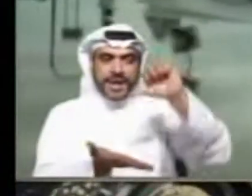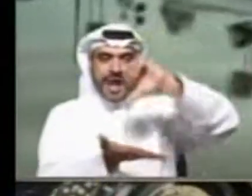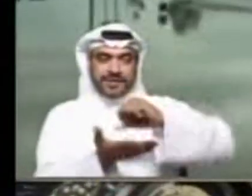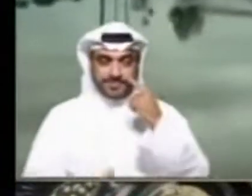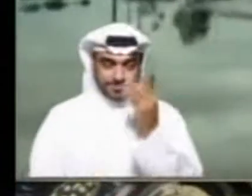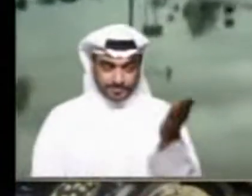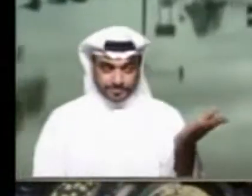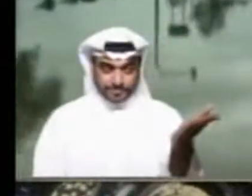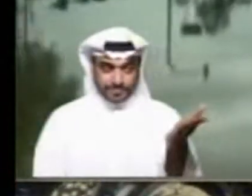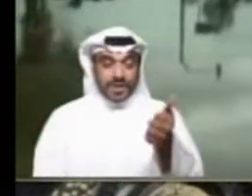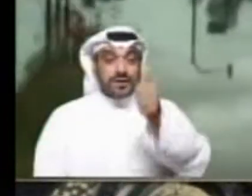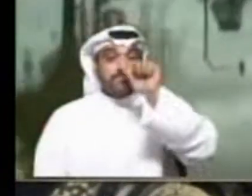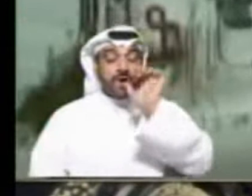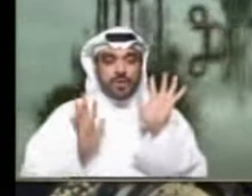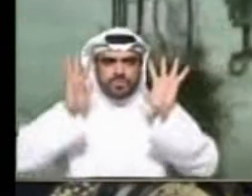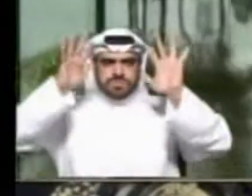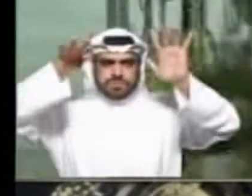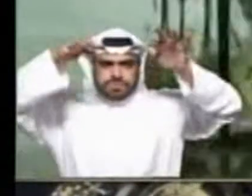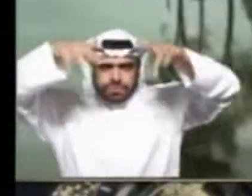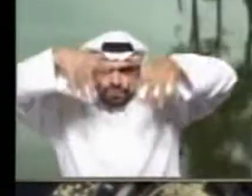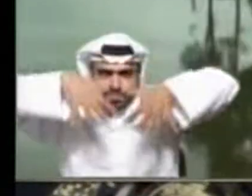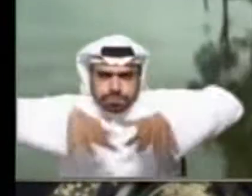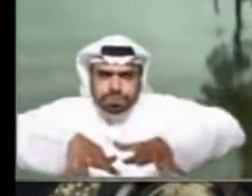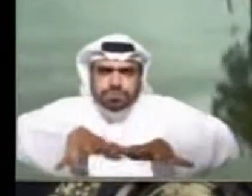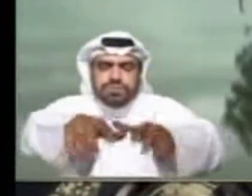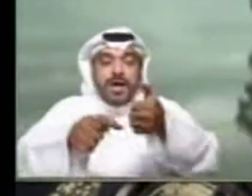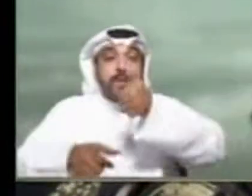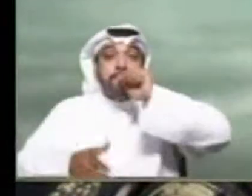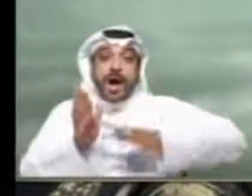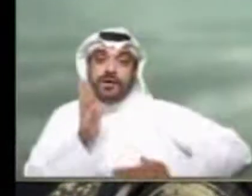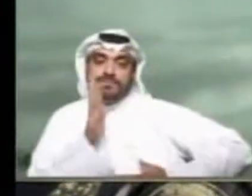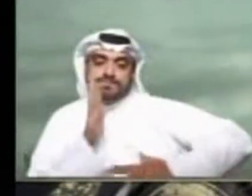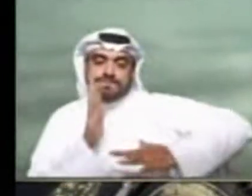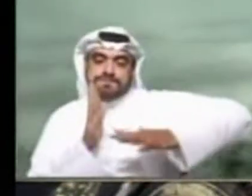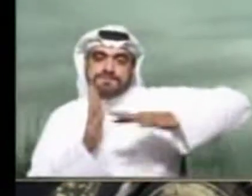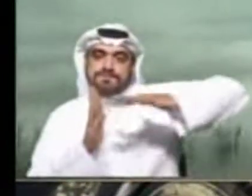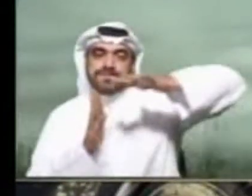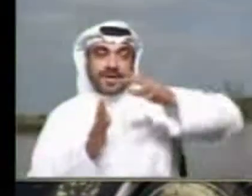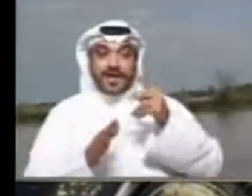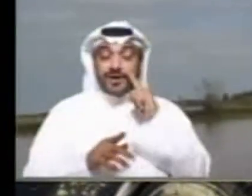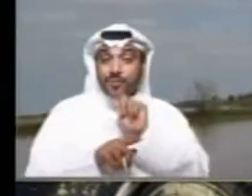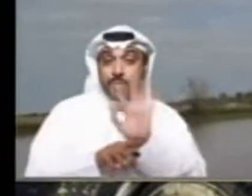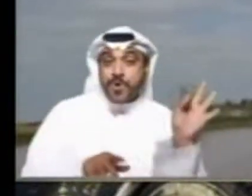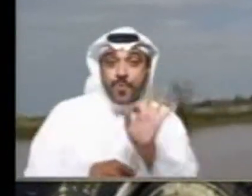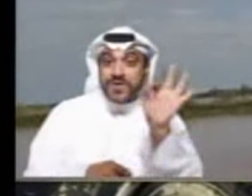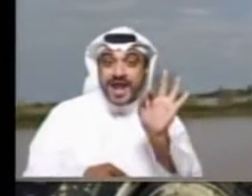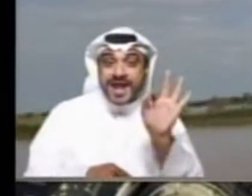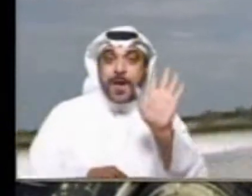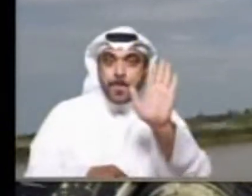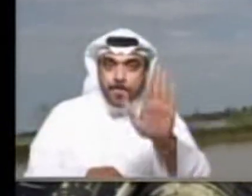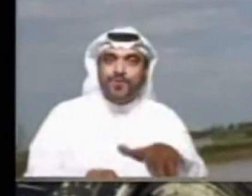وسط بقايا القرى وآثار الطرق التي غيرت المياه ملامحها، بزغ هلال الكويت ليعطي